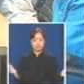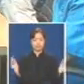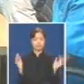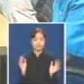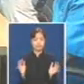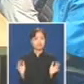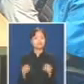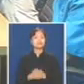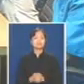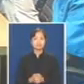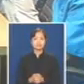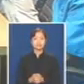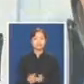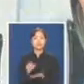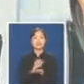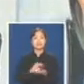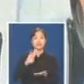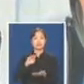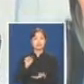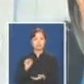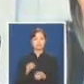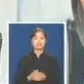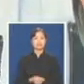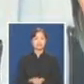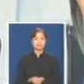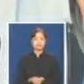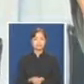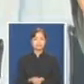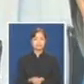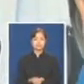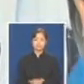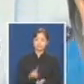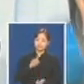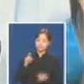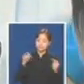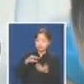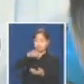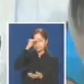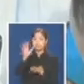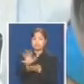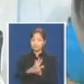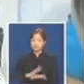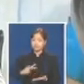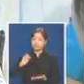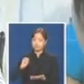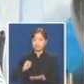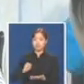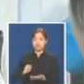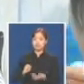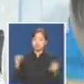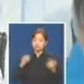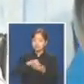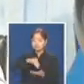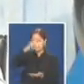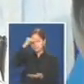ราชภัฏดันดับแรกเรียนถามท่านนายกอภิสิทธิ์ก่อนเลยนะคะว่าในส่วนของระดับอุดมศึกษานะคะนโยบายด้านการศึกษาที่ท่